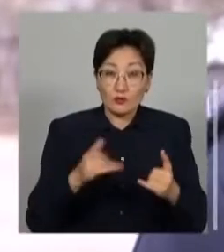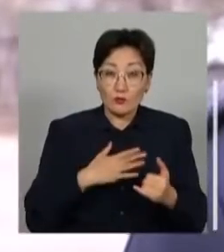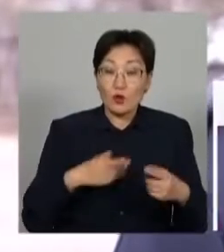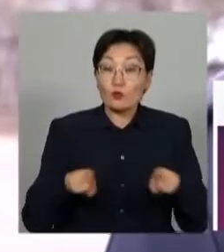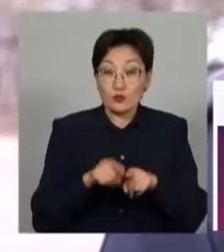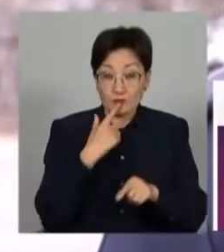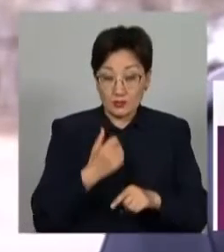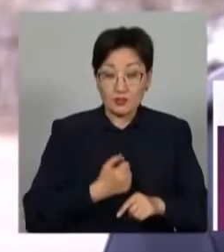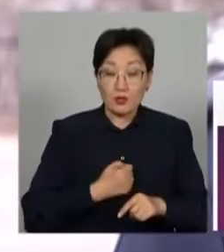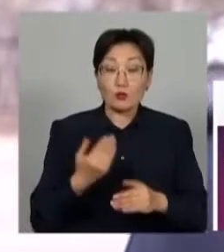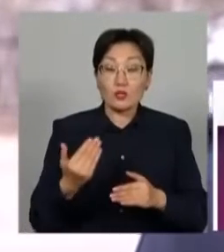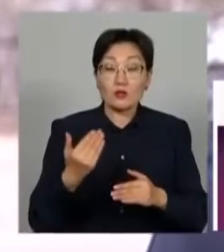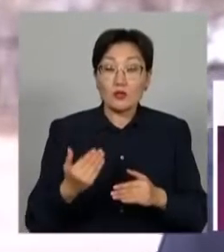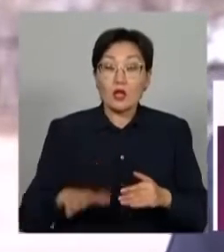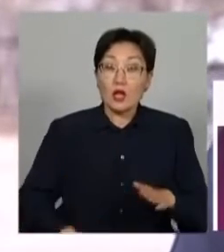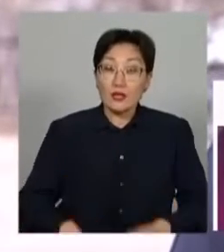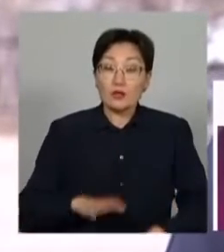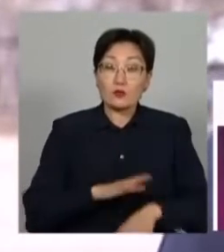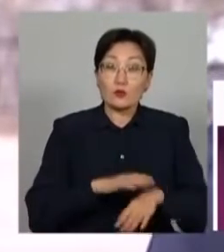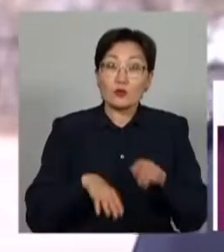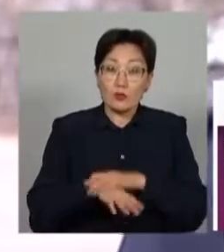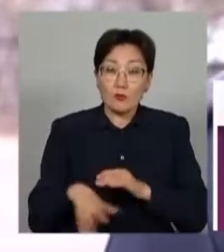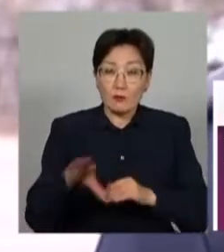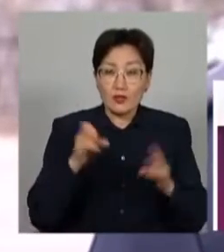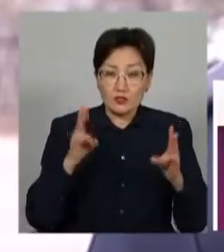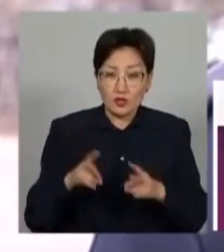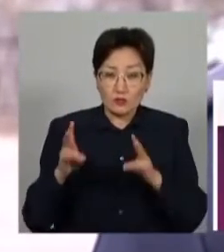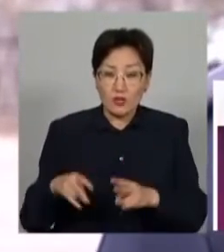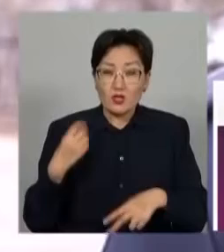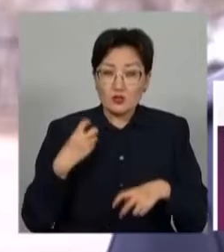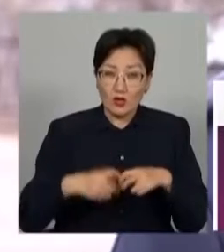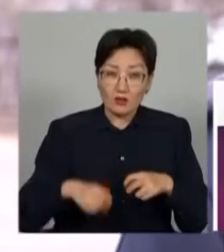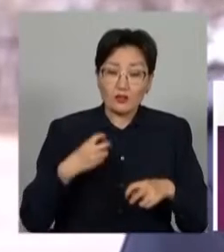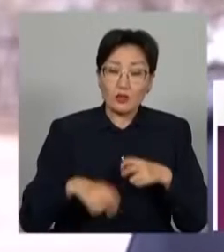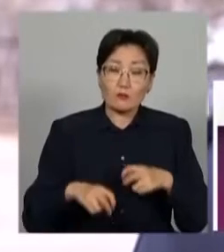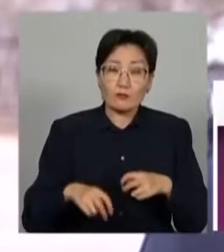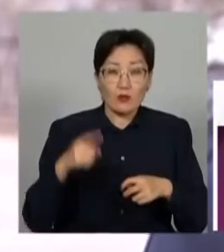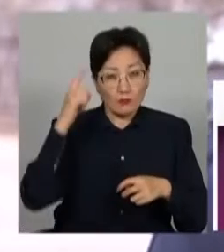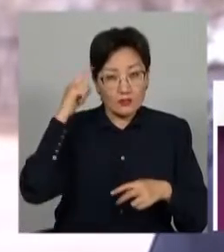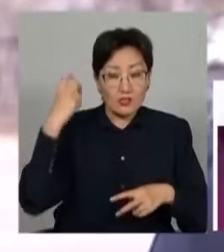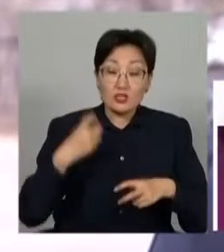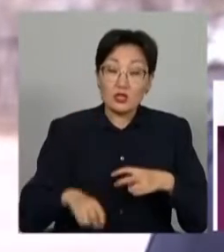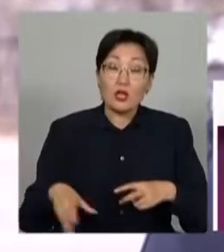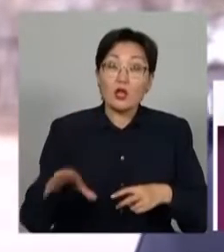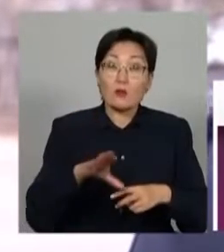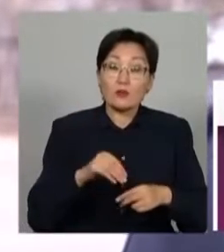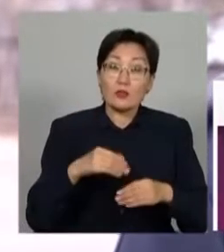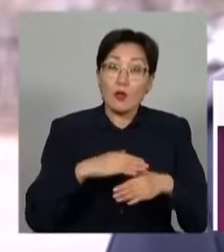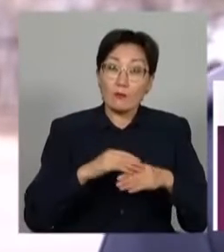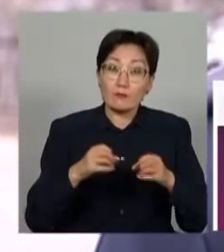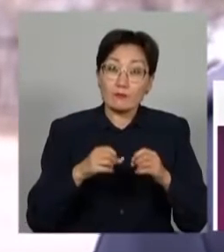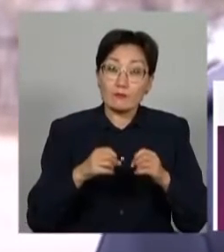сарбаздар, олардың да аяқ қолдары бәрі көгеріп, жарылатын жерді жарылып, бастағы жарылып, олардың бәрін бинтпен